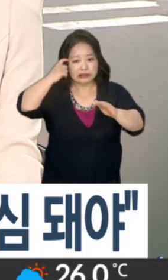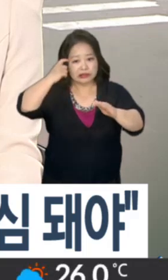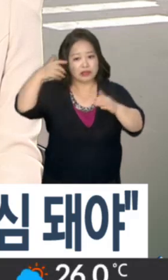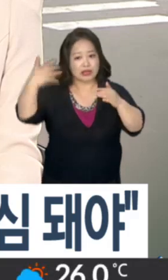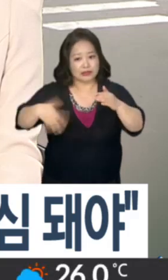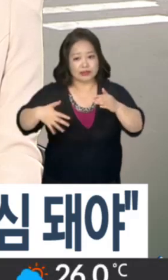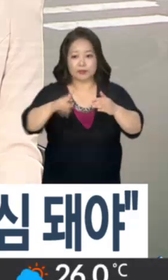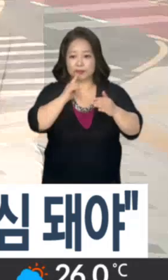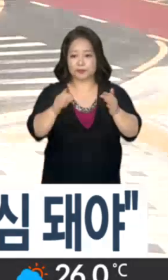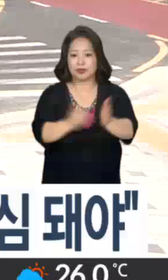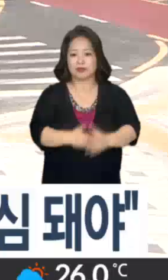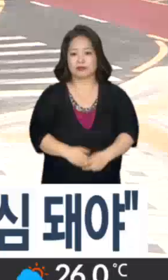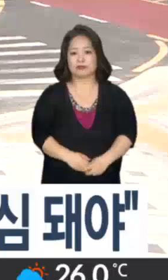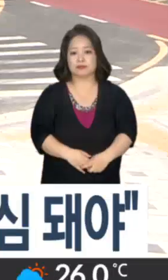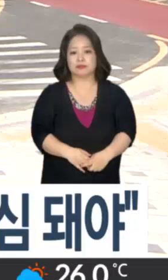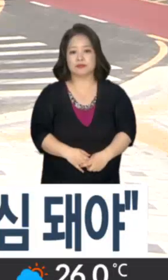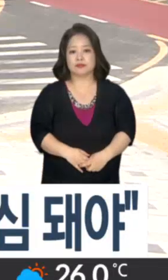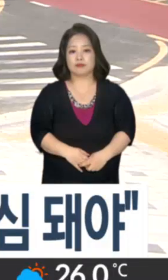기자입니다.